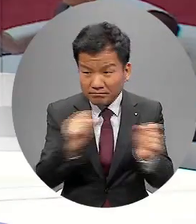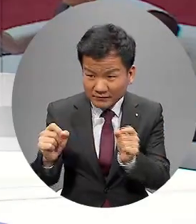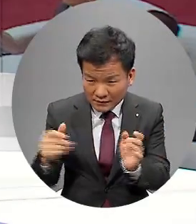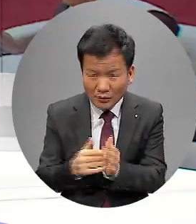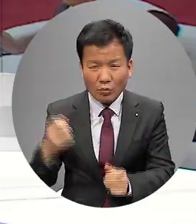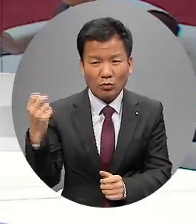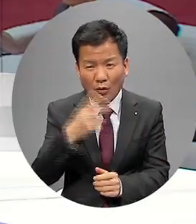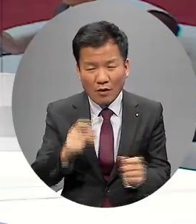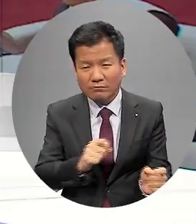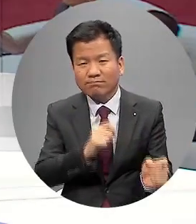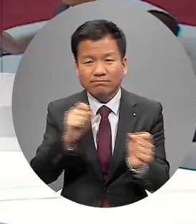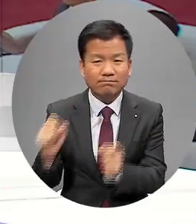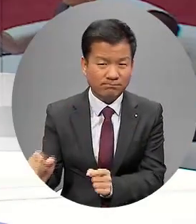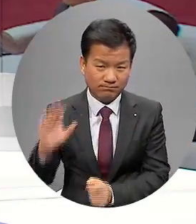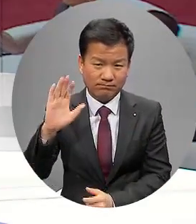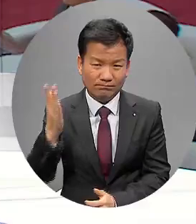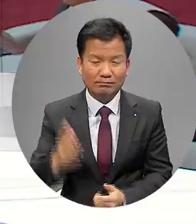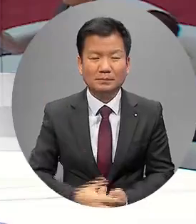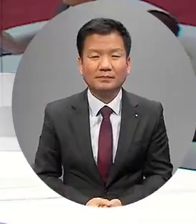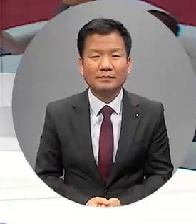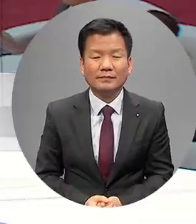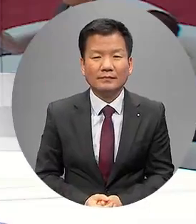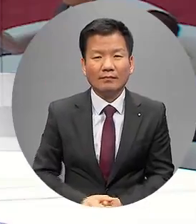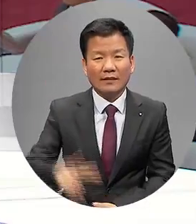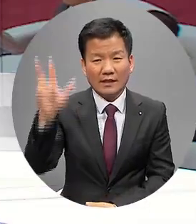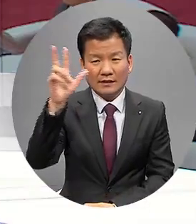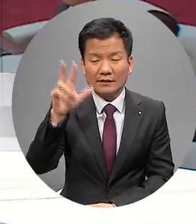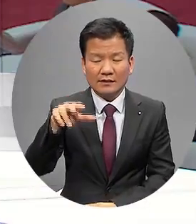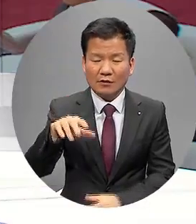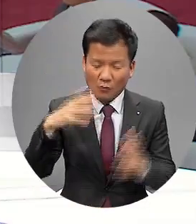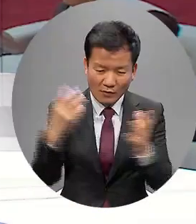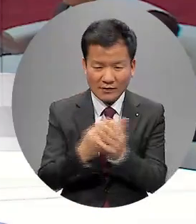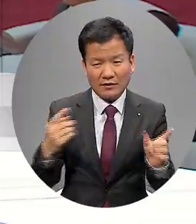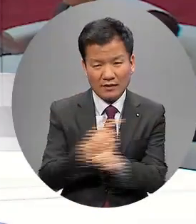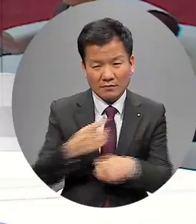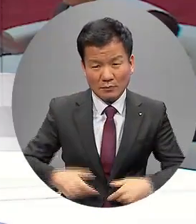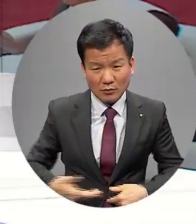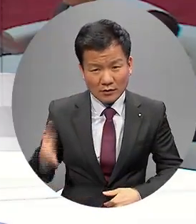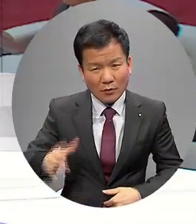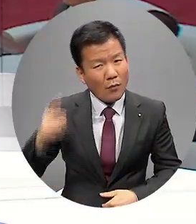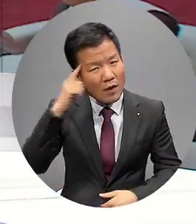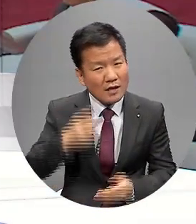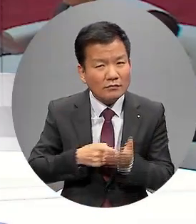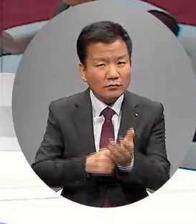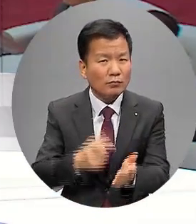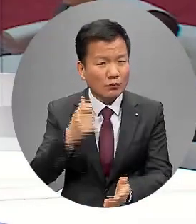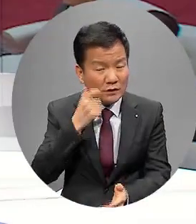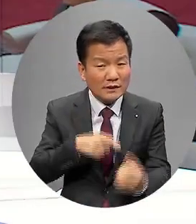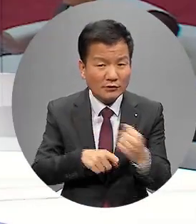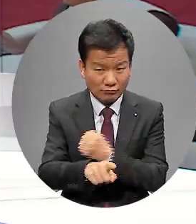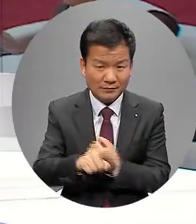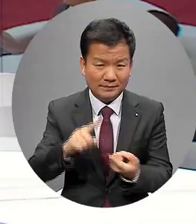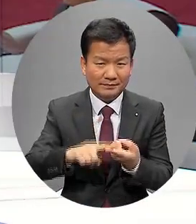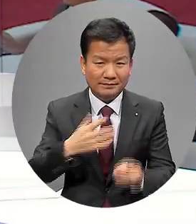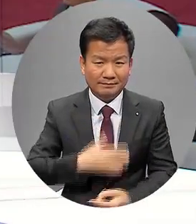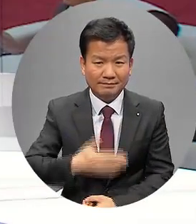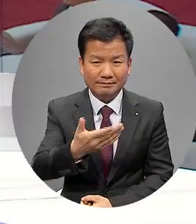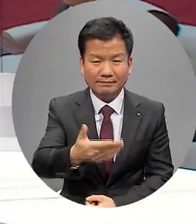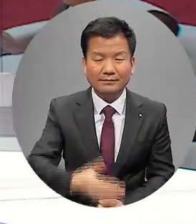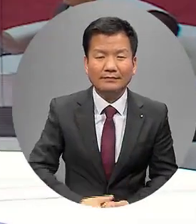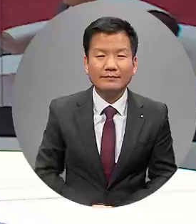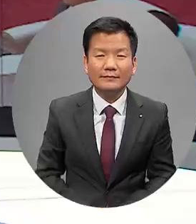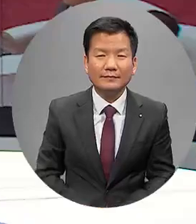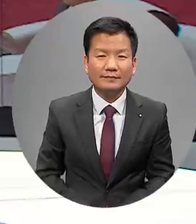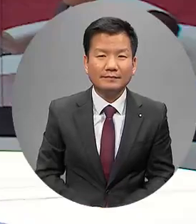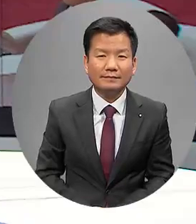그마저 도 다시 연기한 건데요 전부 계정이 시급하다면 왜 발이조차 못하고 있는지 정재용 기자가